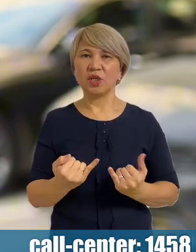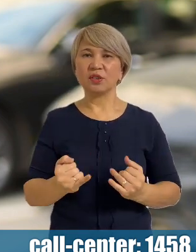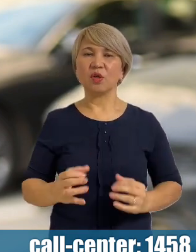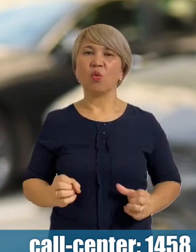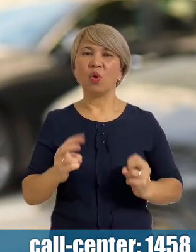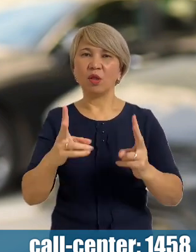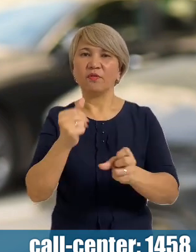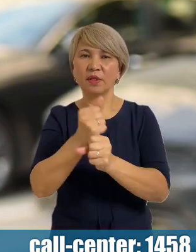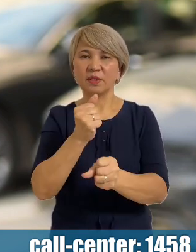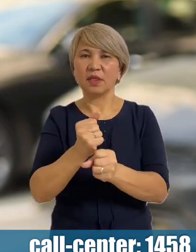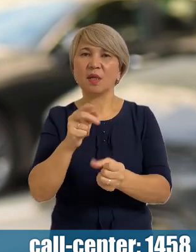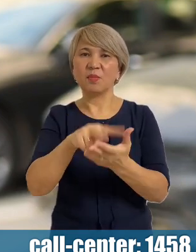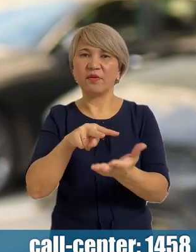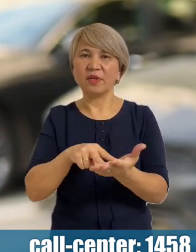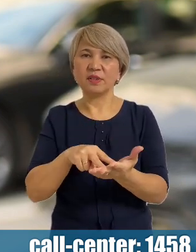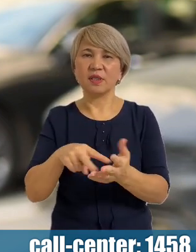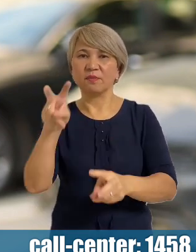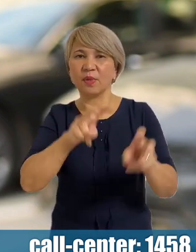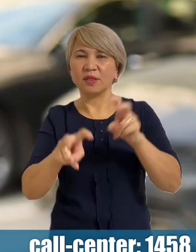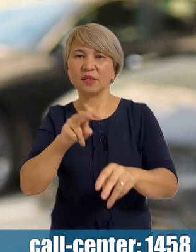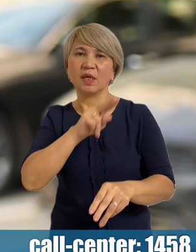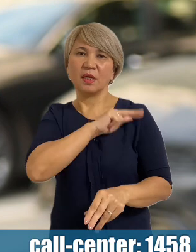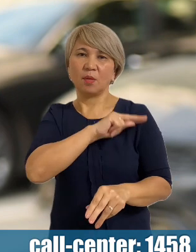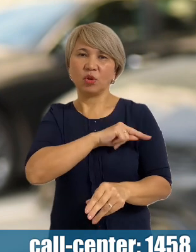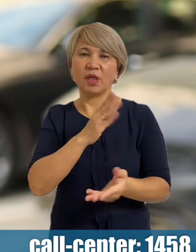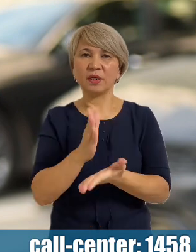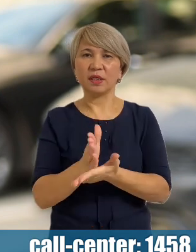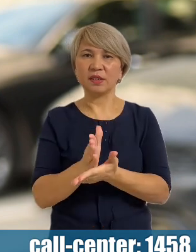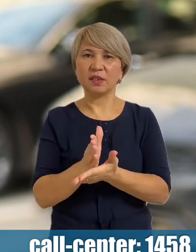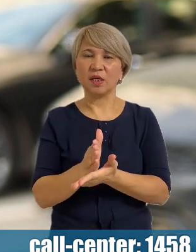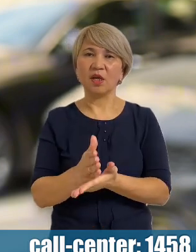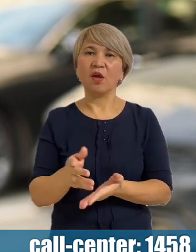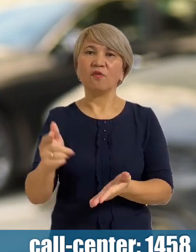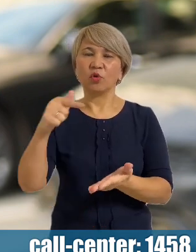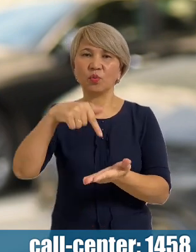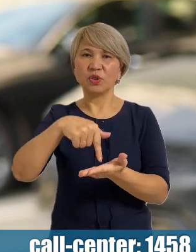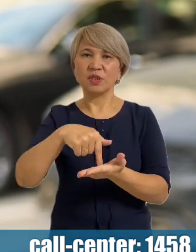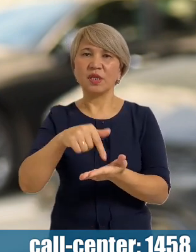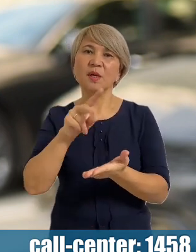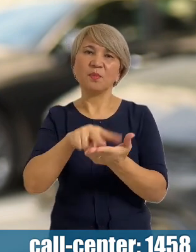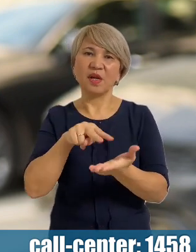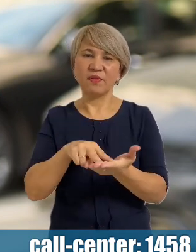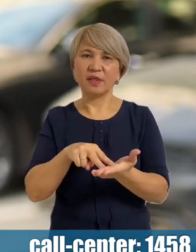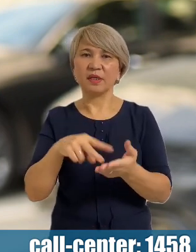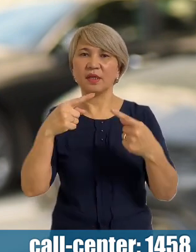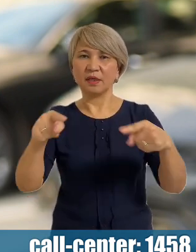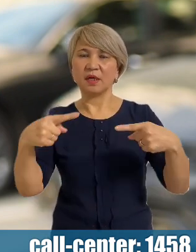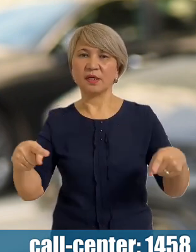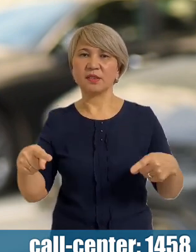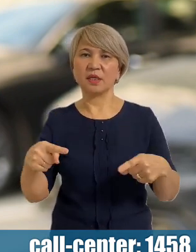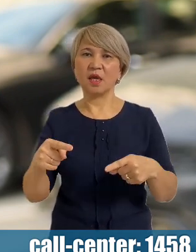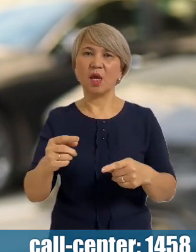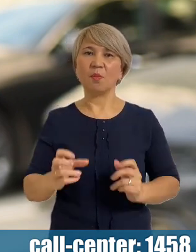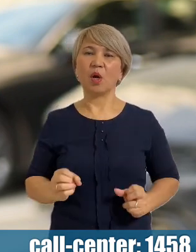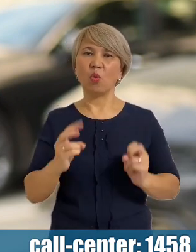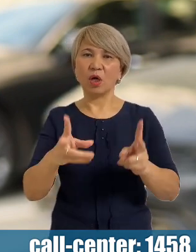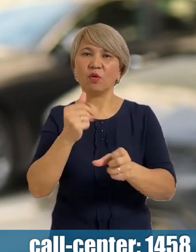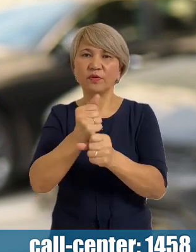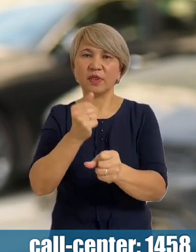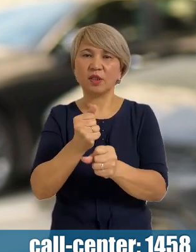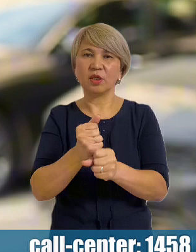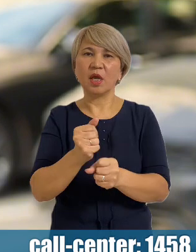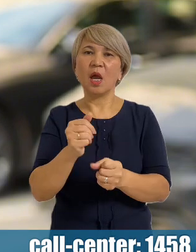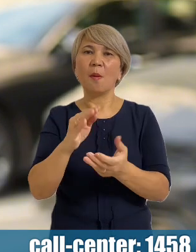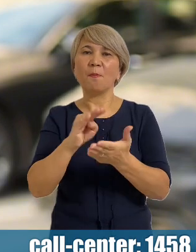дела проводится ряд следственно-оперативных мероприятий, в том числе соответствующие экспертизы, по результатам которых